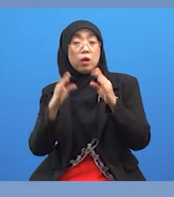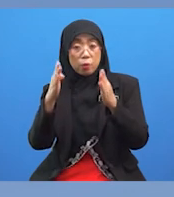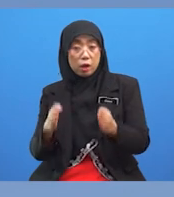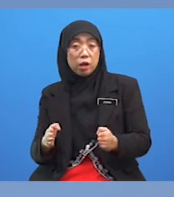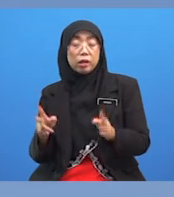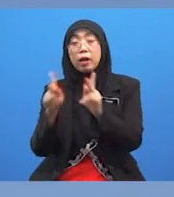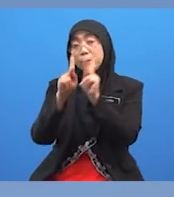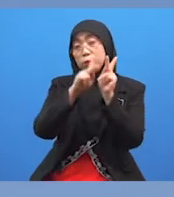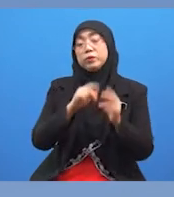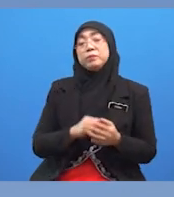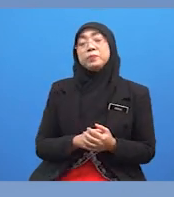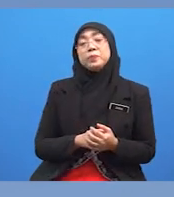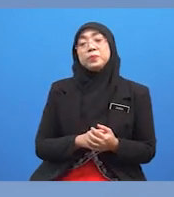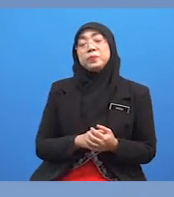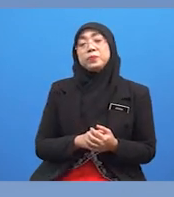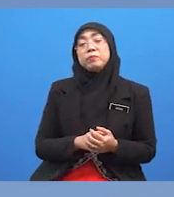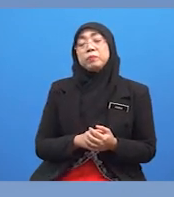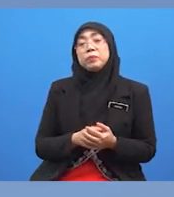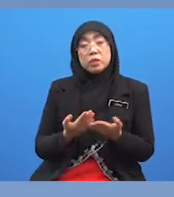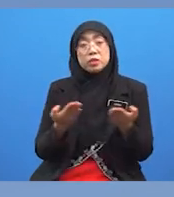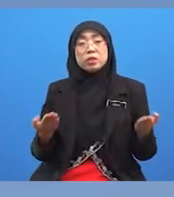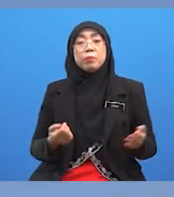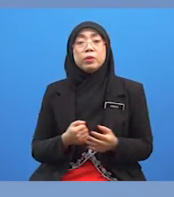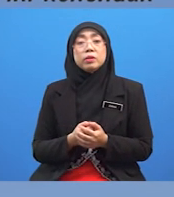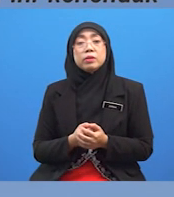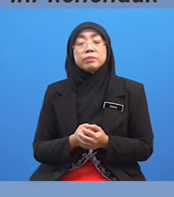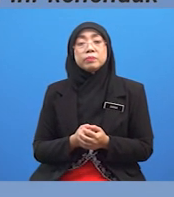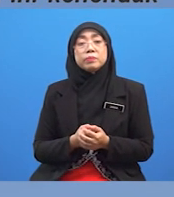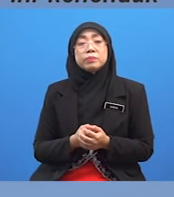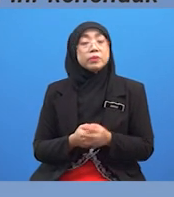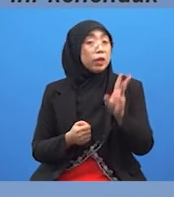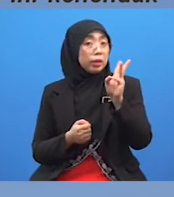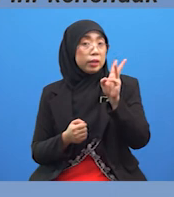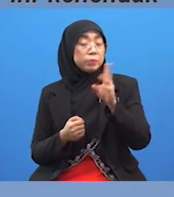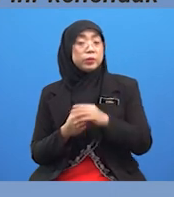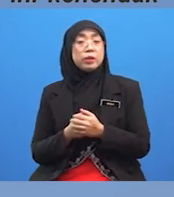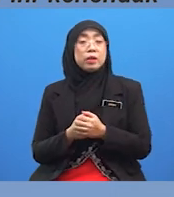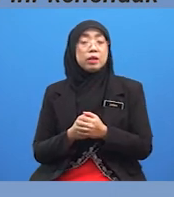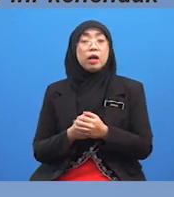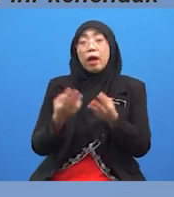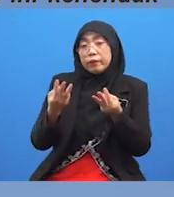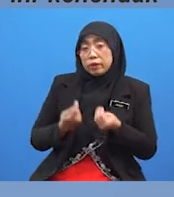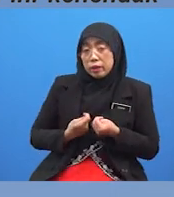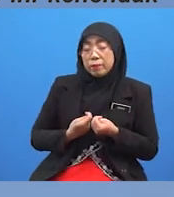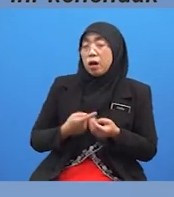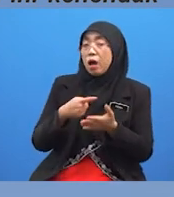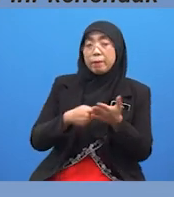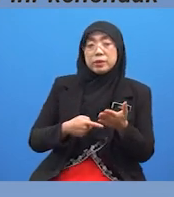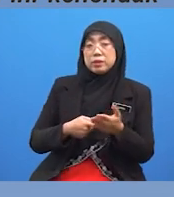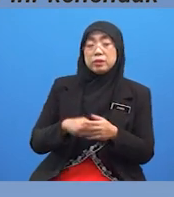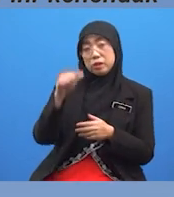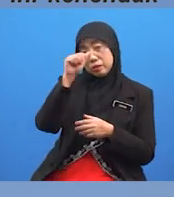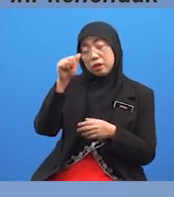Para pelajar sekalian yang dikasihi, aspek keagamaan yang keenam ialah redha dengan takdir daripada